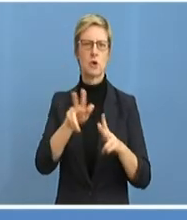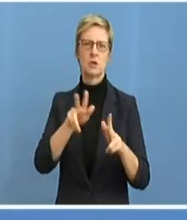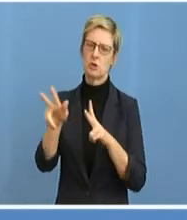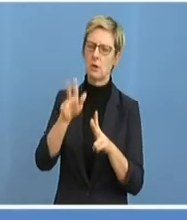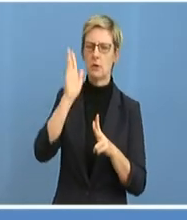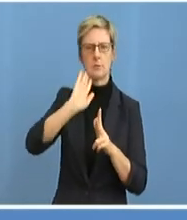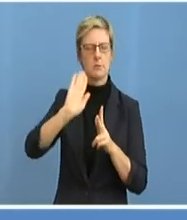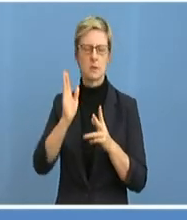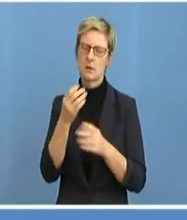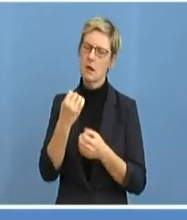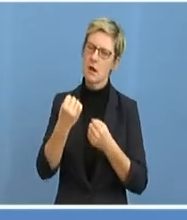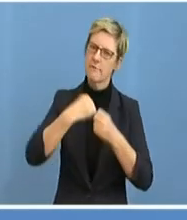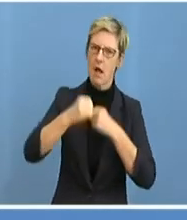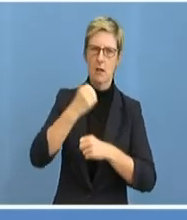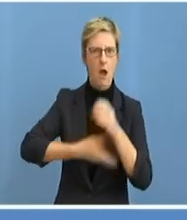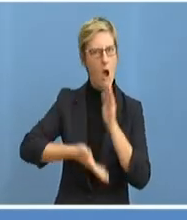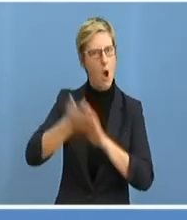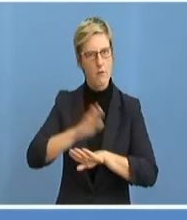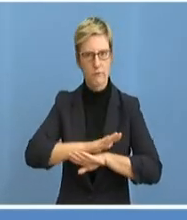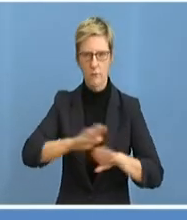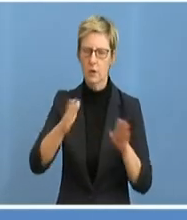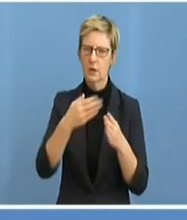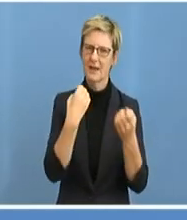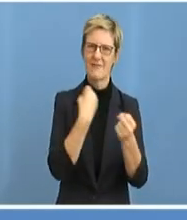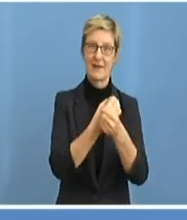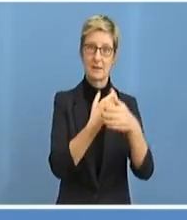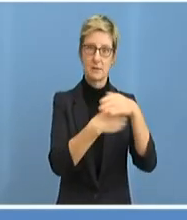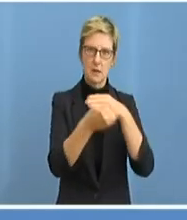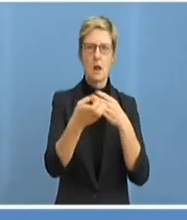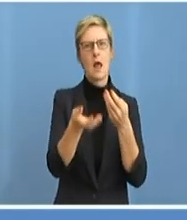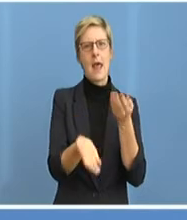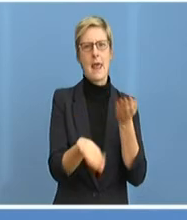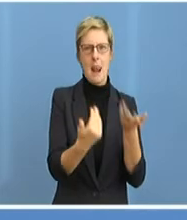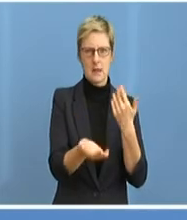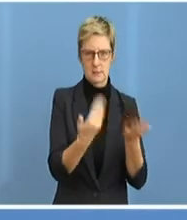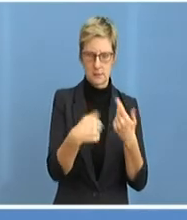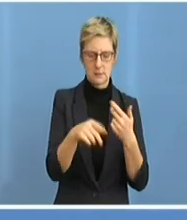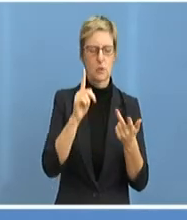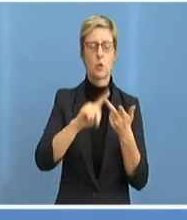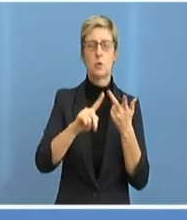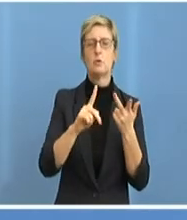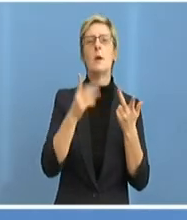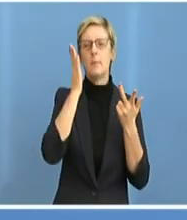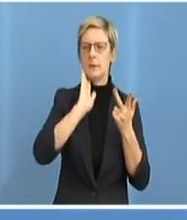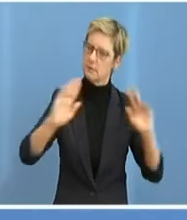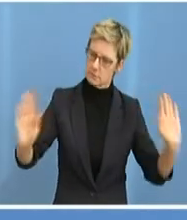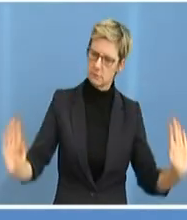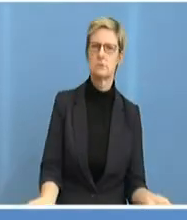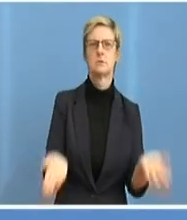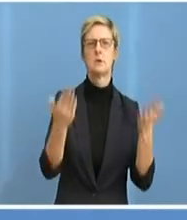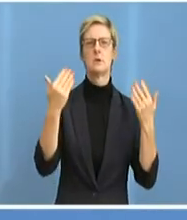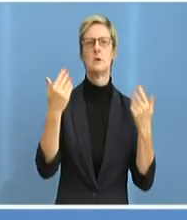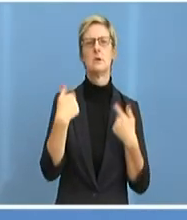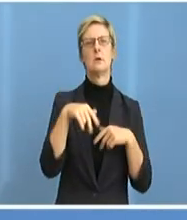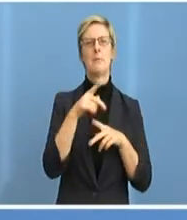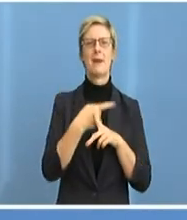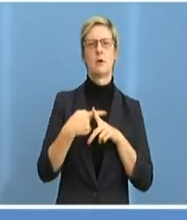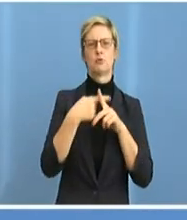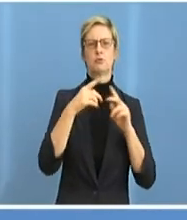Gewalt unterlassen, zweitens Gefangene freilassen und tatsächlich drittens einen Dialog mit der belarussischen Gesellschaft